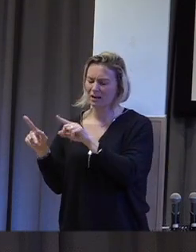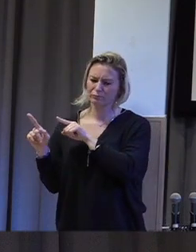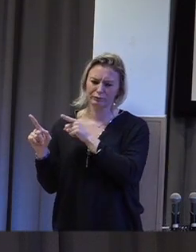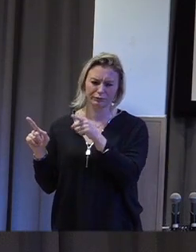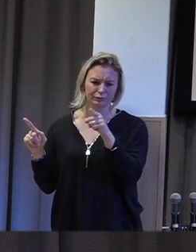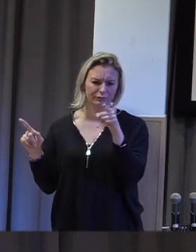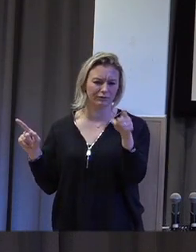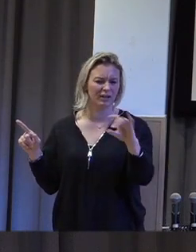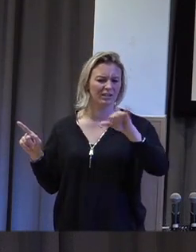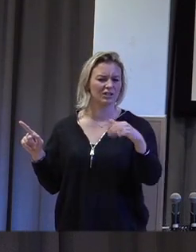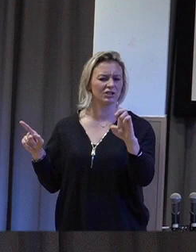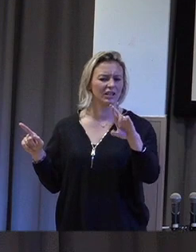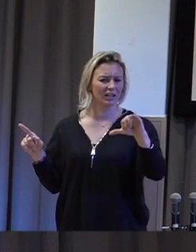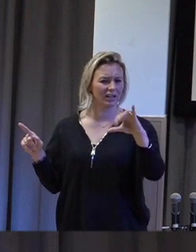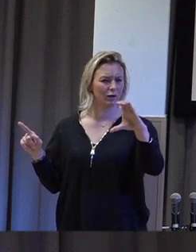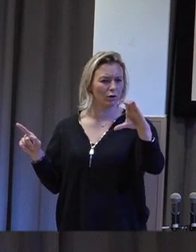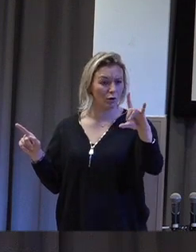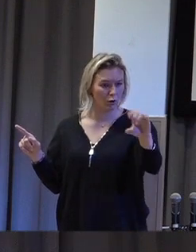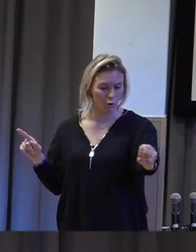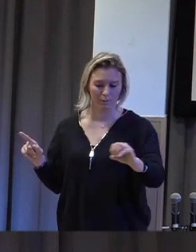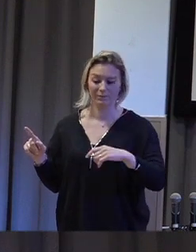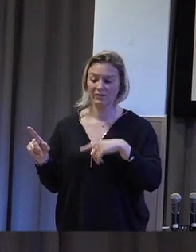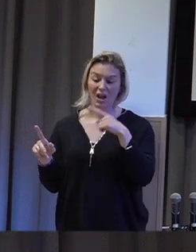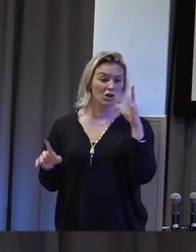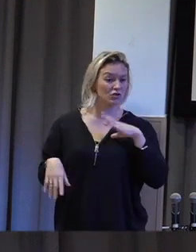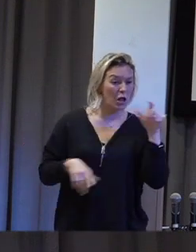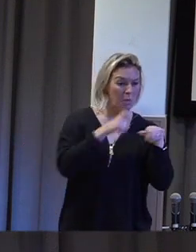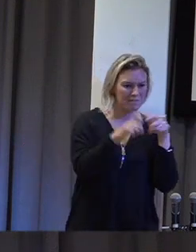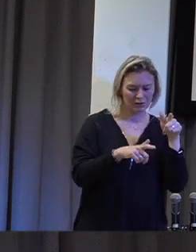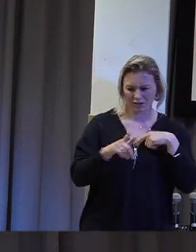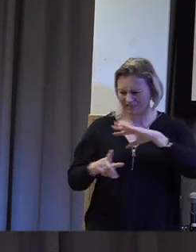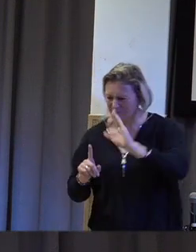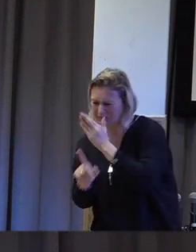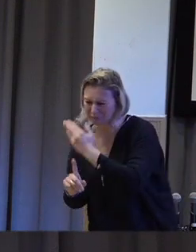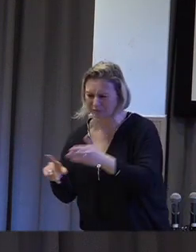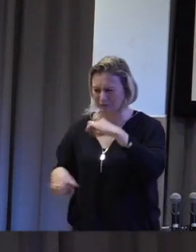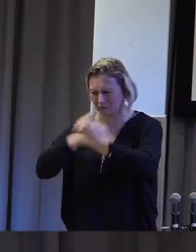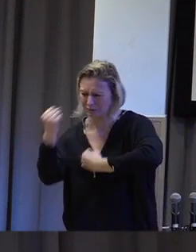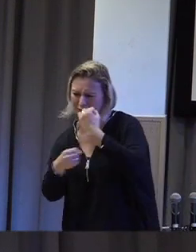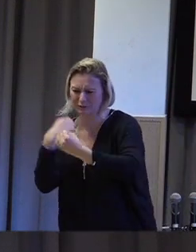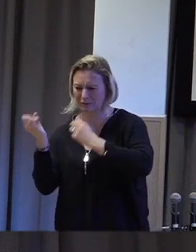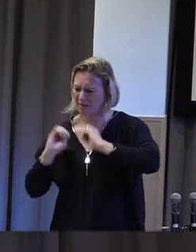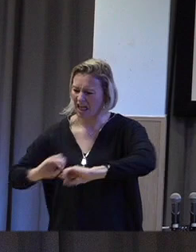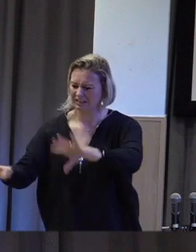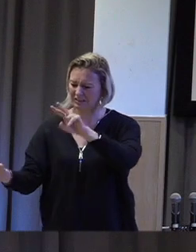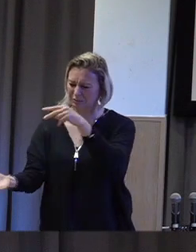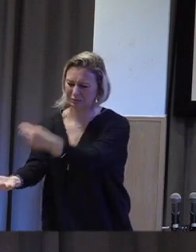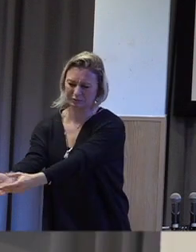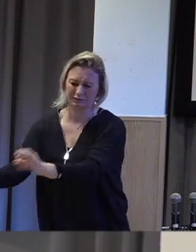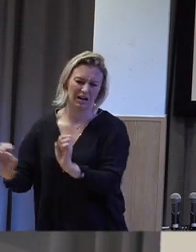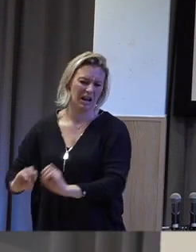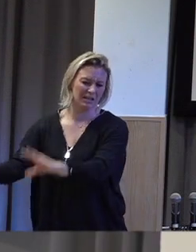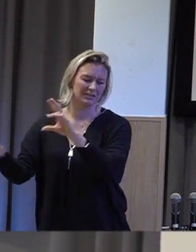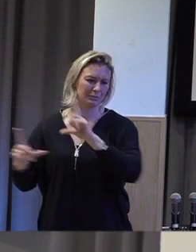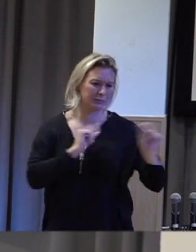des brigands qui le dépouillèrent, le chargeaient de coups et s'en allèrent, le laissant à demi-mort. Un sacrificateur qui, par